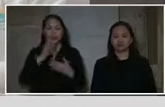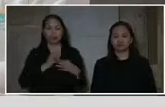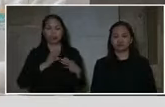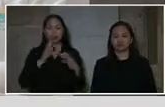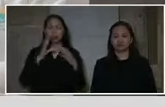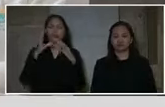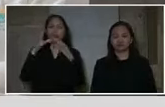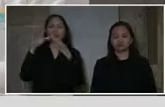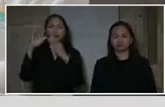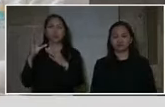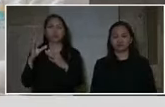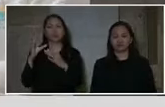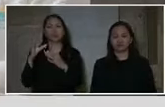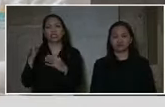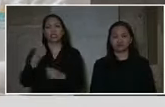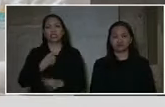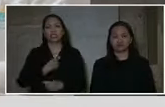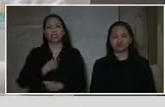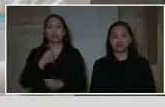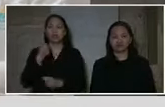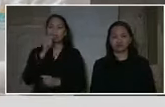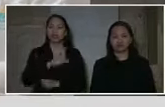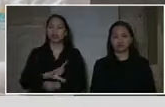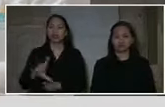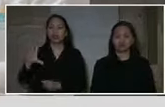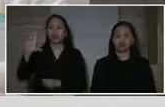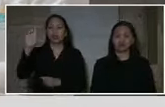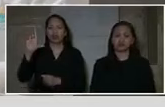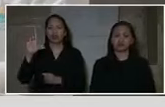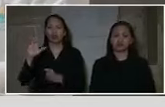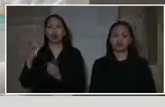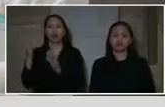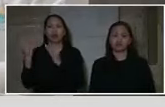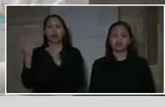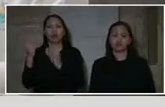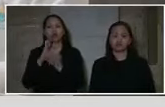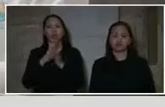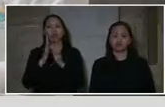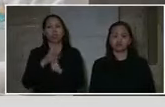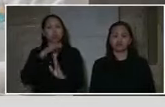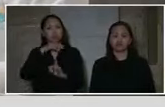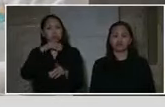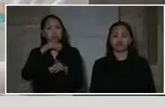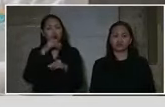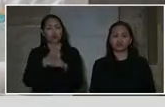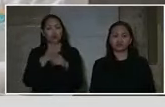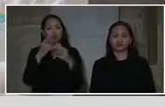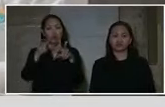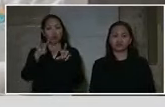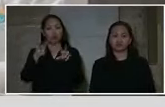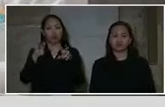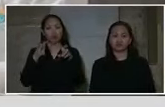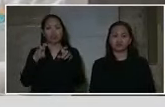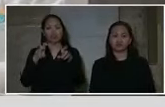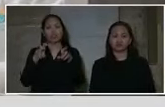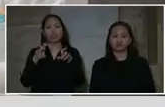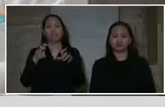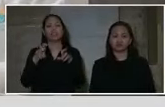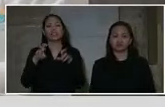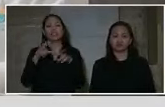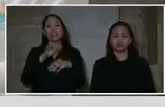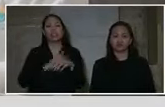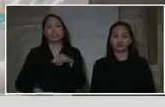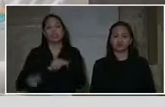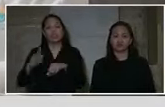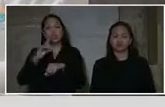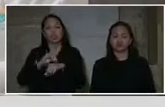sa Panginoon, naway maging mga tunay na saksi sa kaharian ng Diyos sa